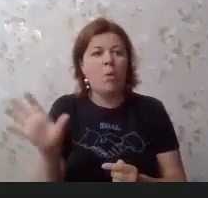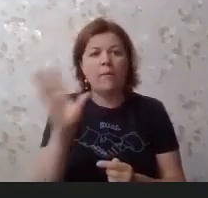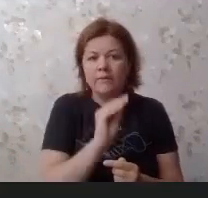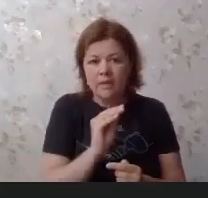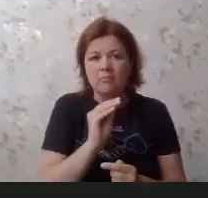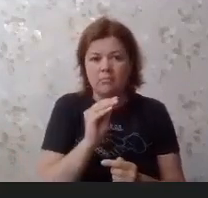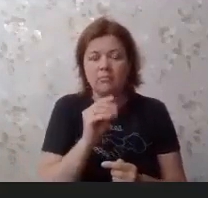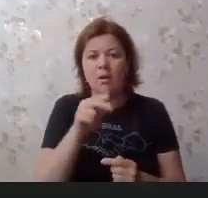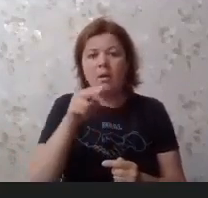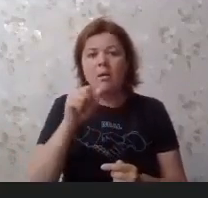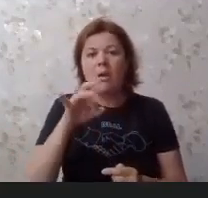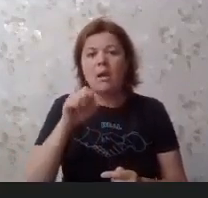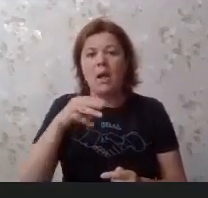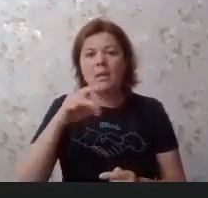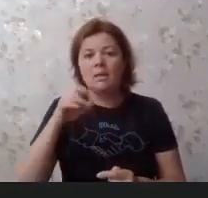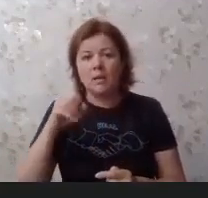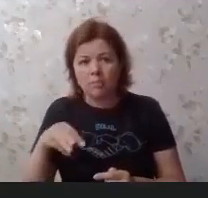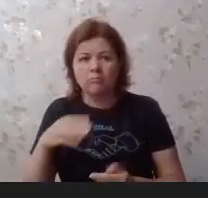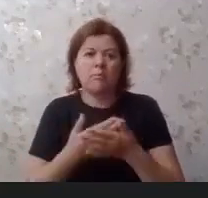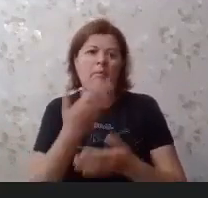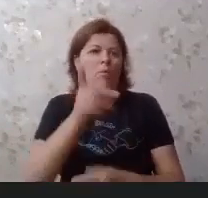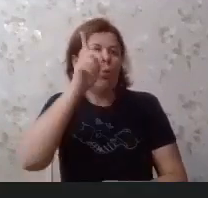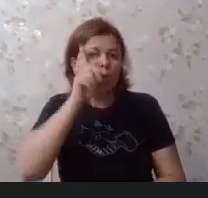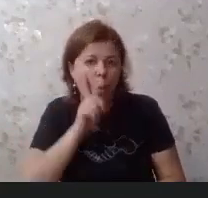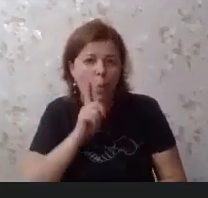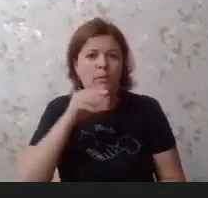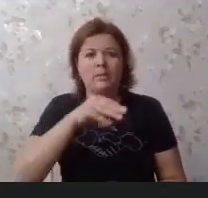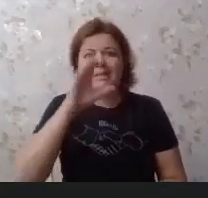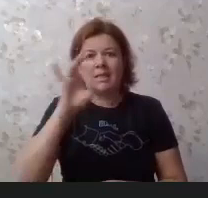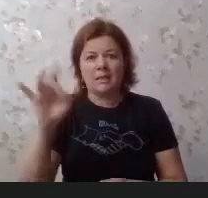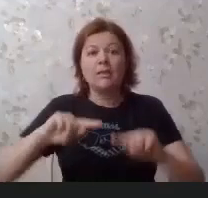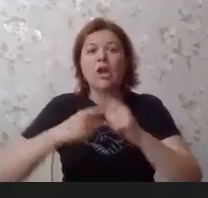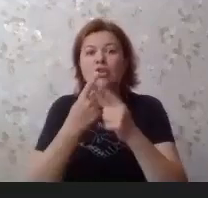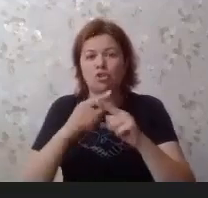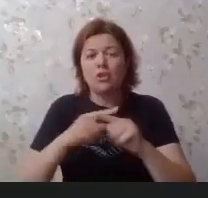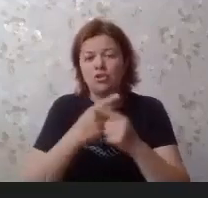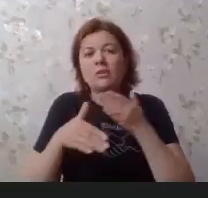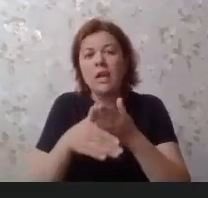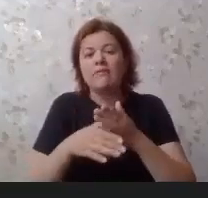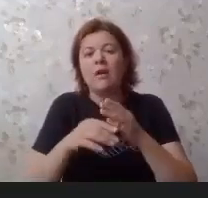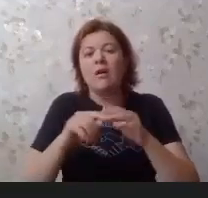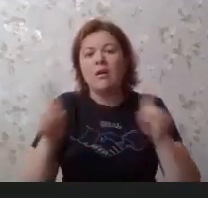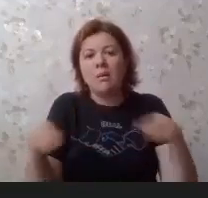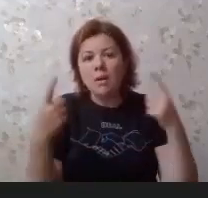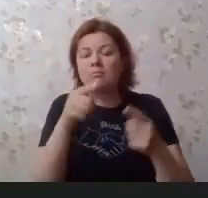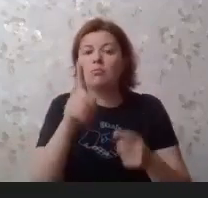параметрам, вам он удобный, да, так сказать, это находится ближе просто для вас,